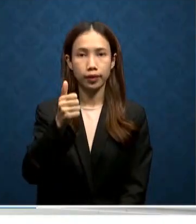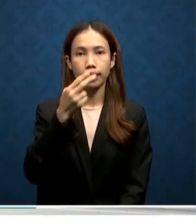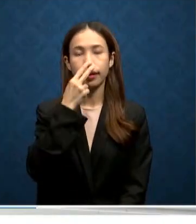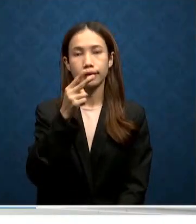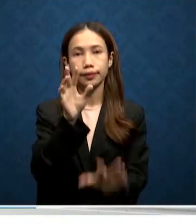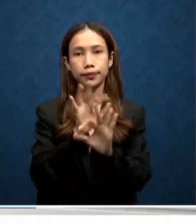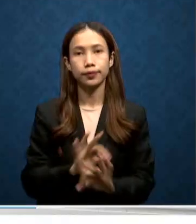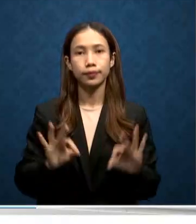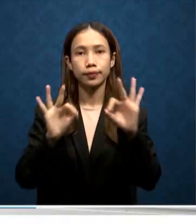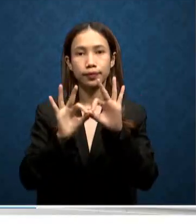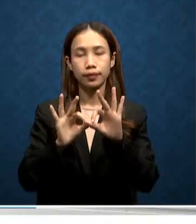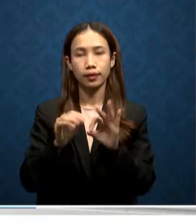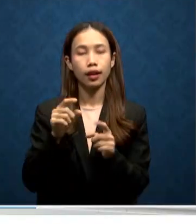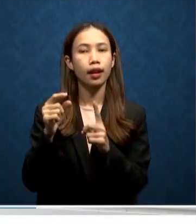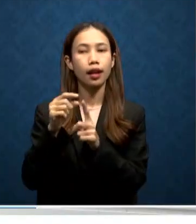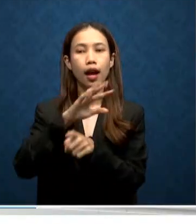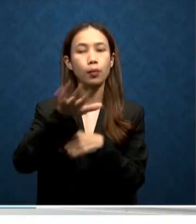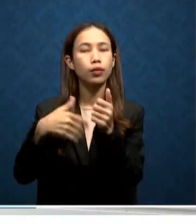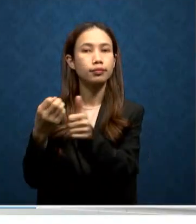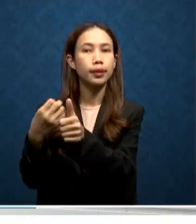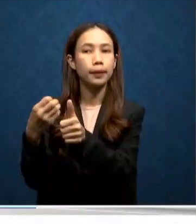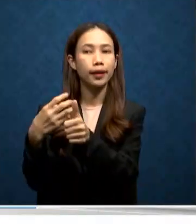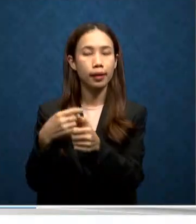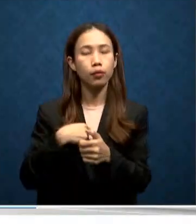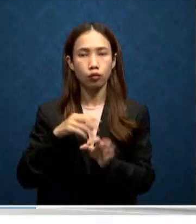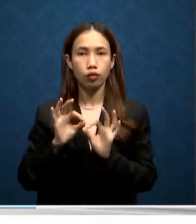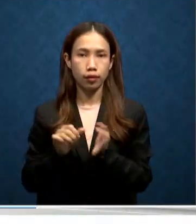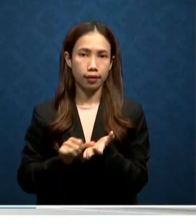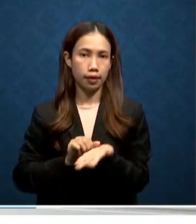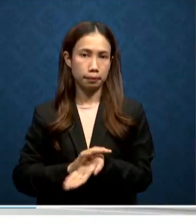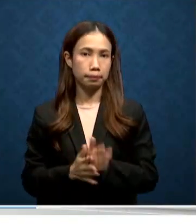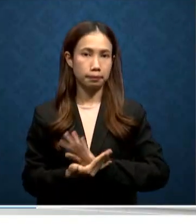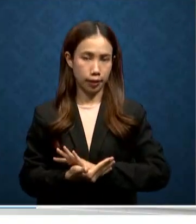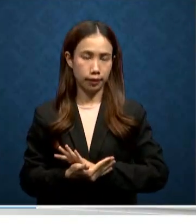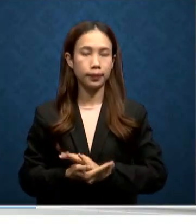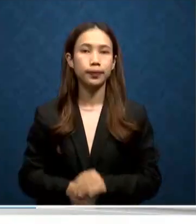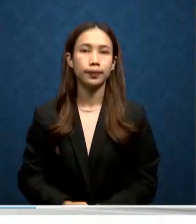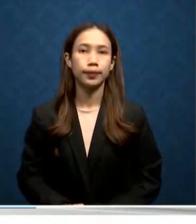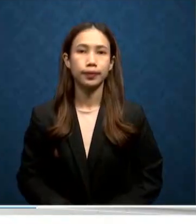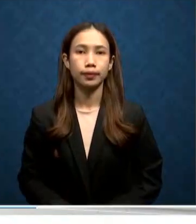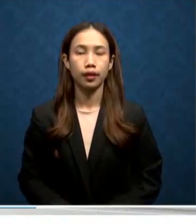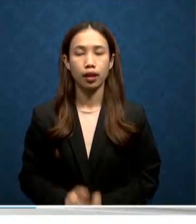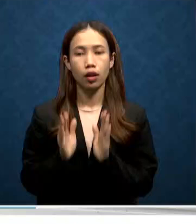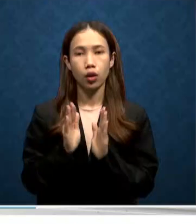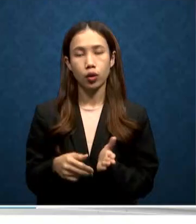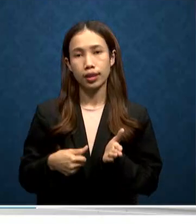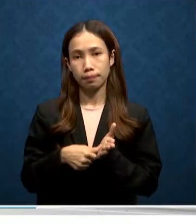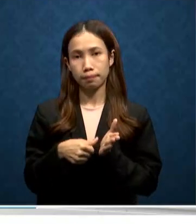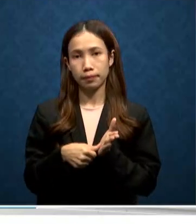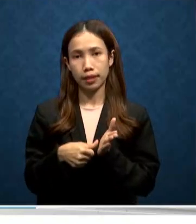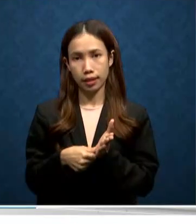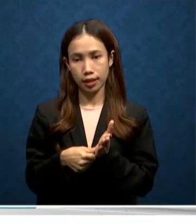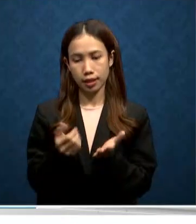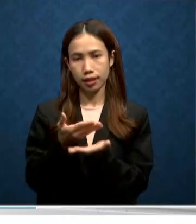สำคัญกับคำแนะนำของทุกท่านนะครับส่วนลูกหนี้ค้างค่าเลข